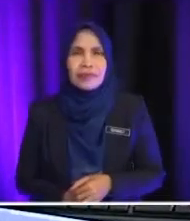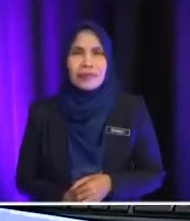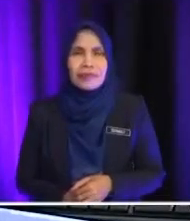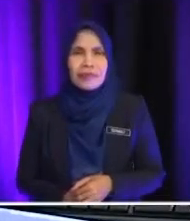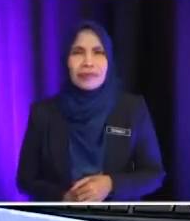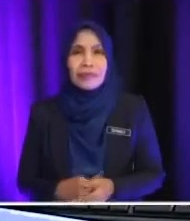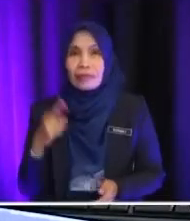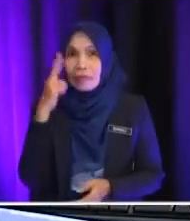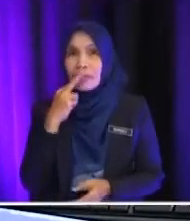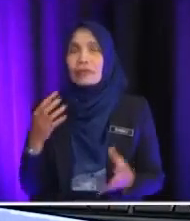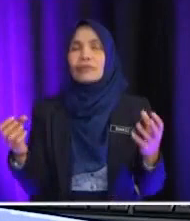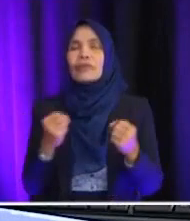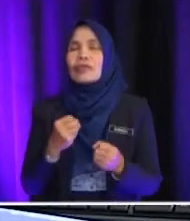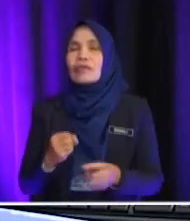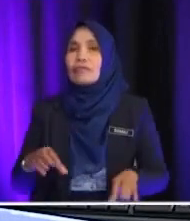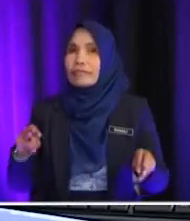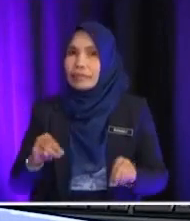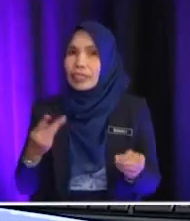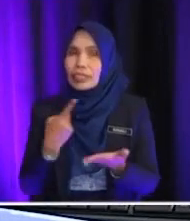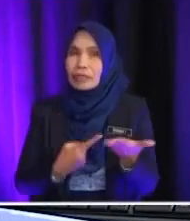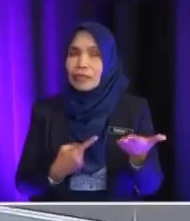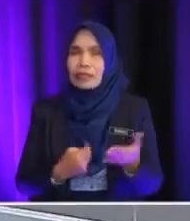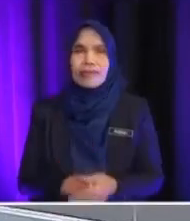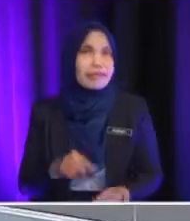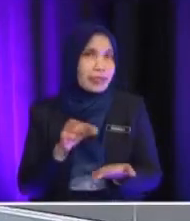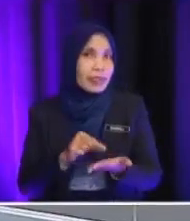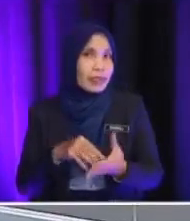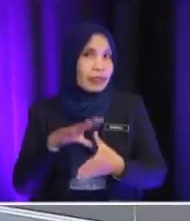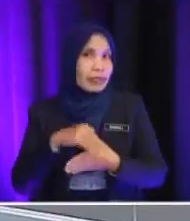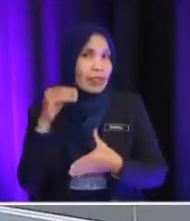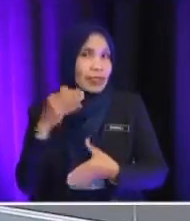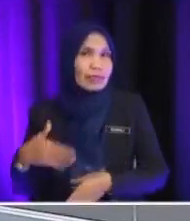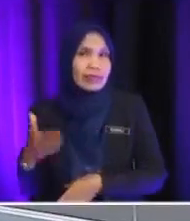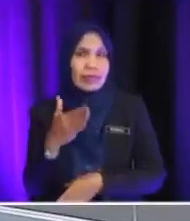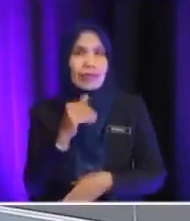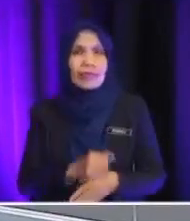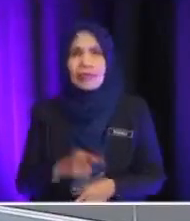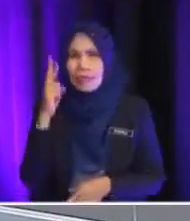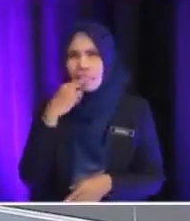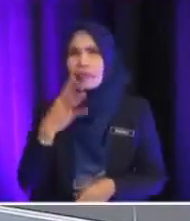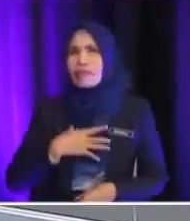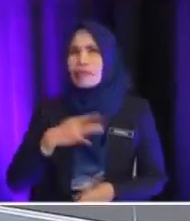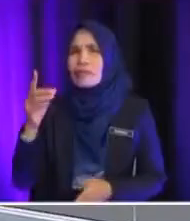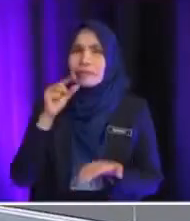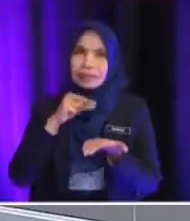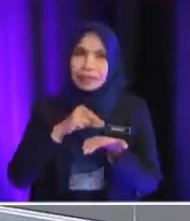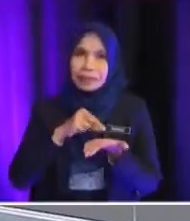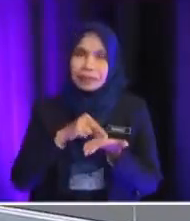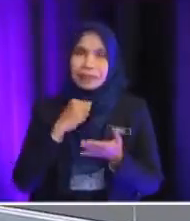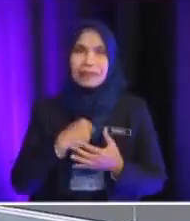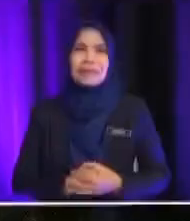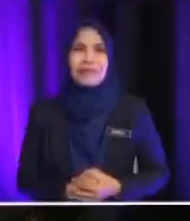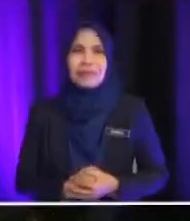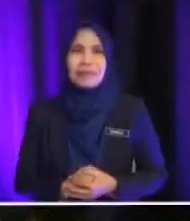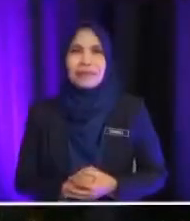masak apa? Nak masak ayam ke, daging ke, ikan? Kalau Ria, saya lebih suka ayam cikgu. Oh, masak ayam